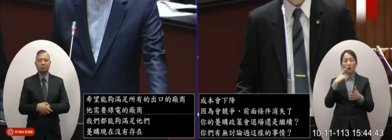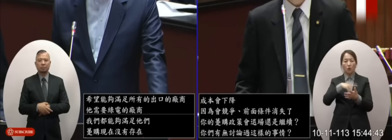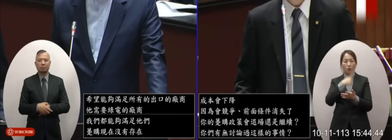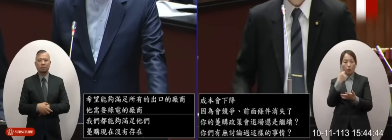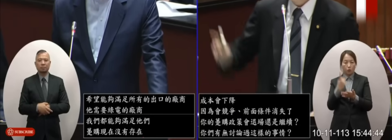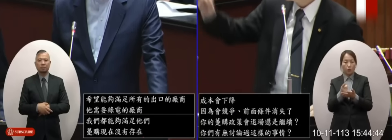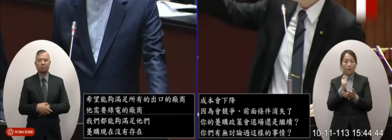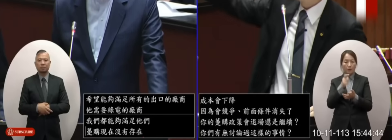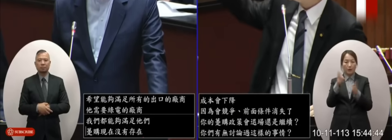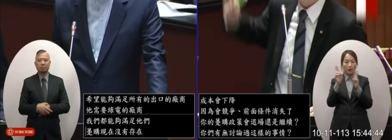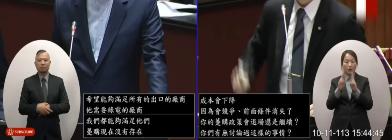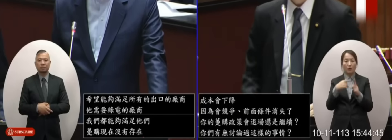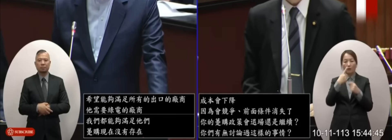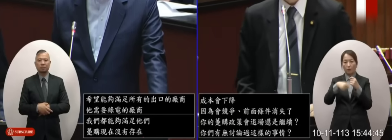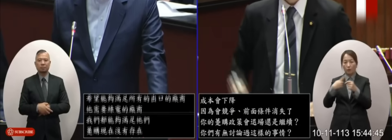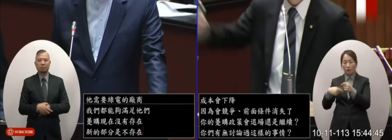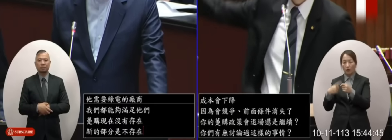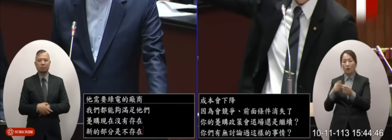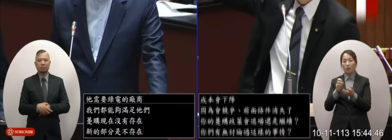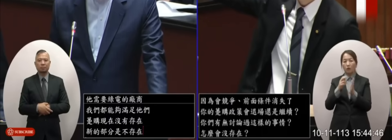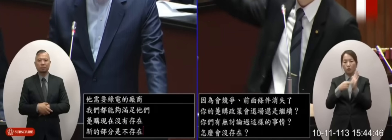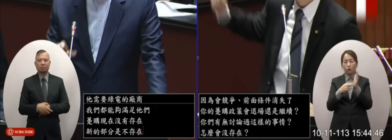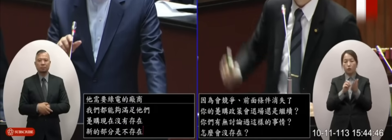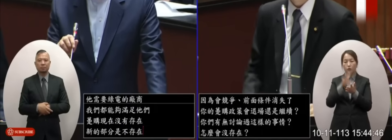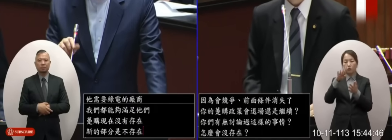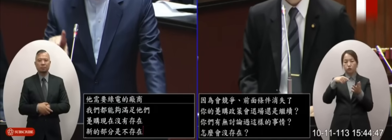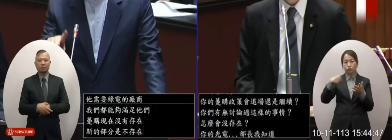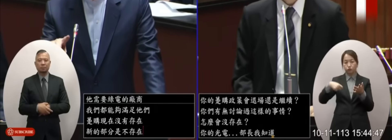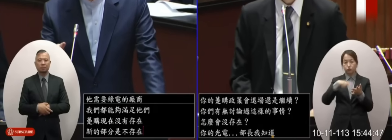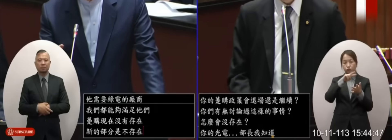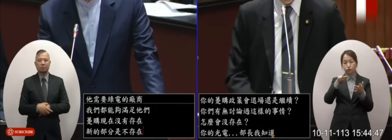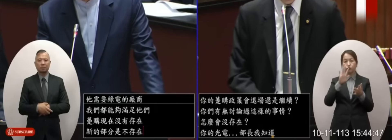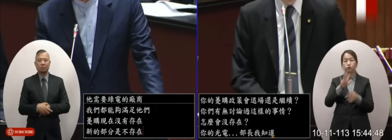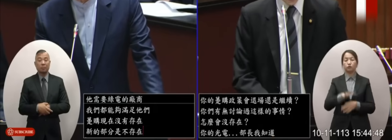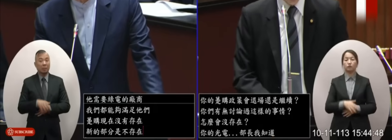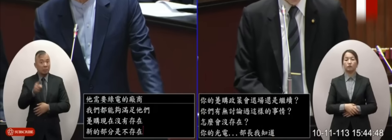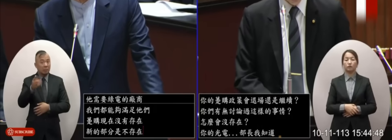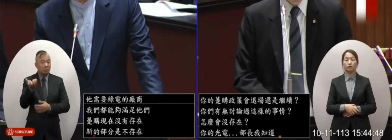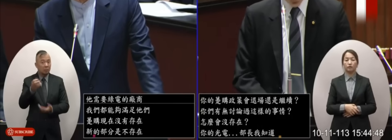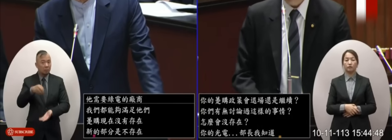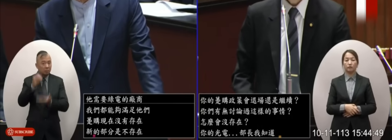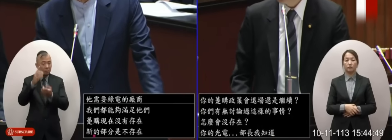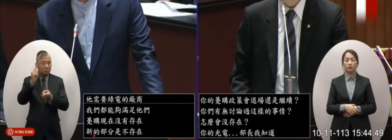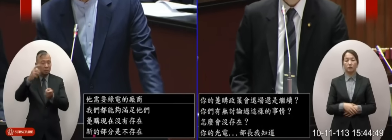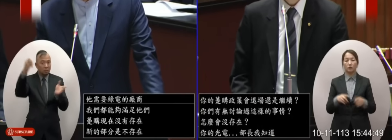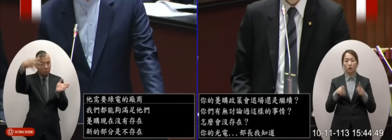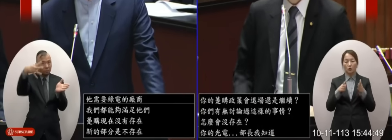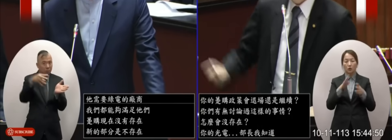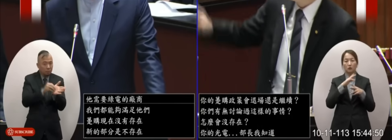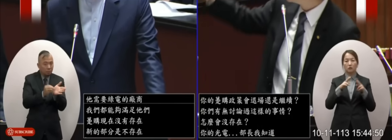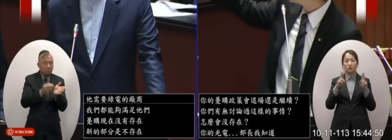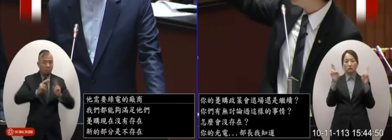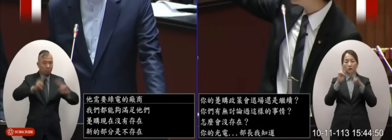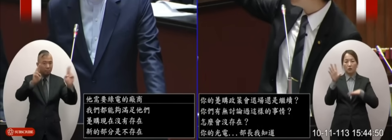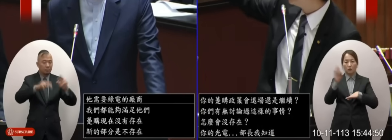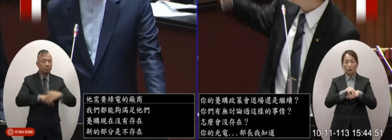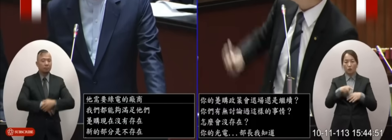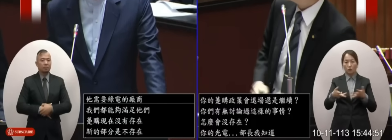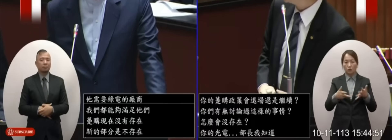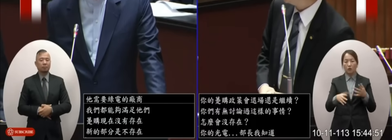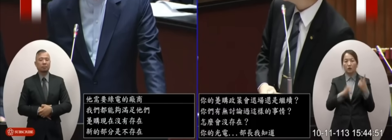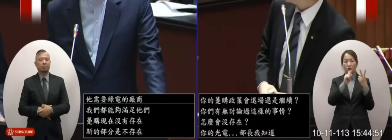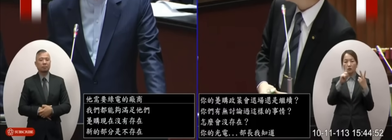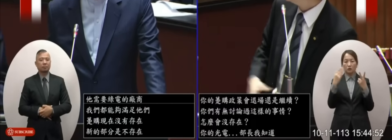怎么会不存在呢？你每一年台电都有报告，就看这一张图表就好。 您说的是光电的部分。 对啊，光电啊。 对。 现在啊，